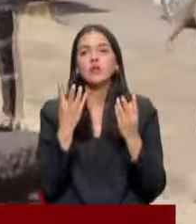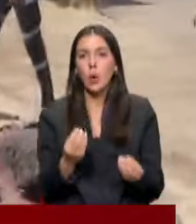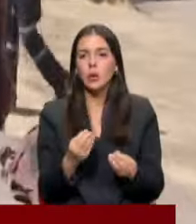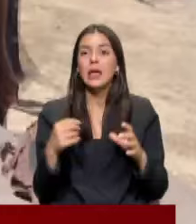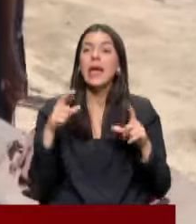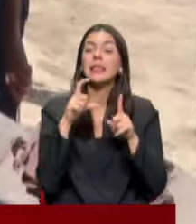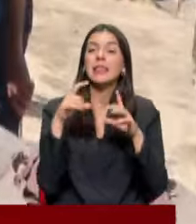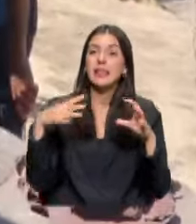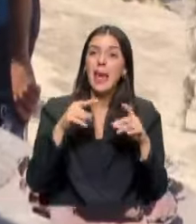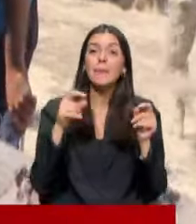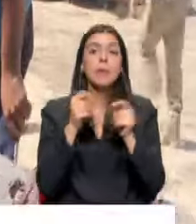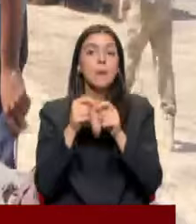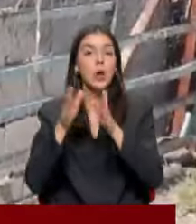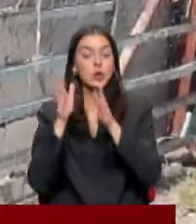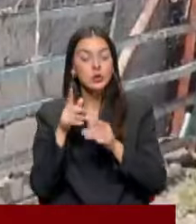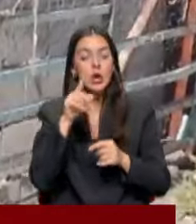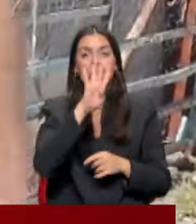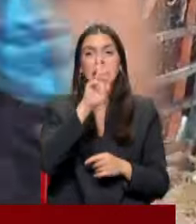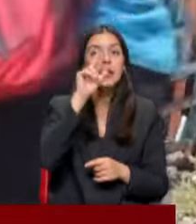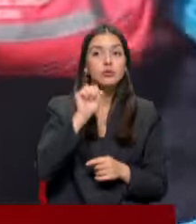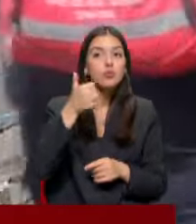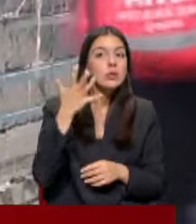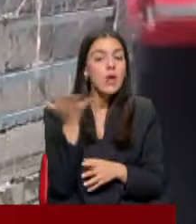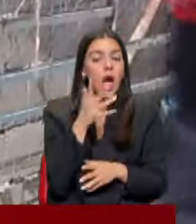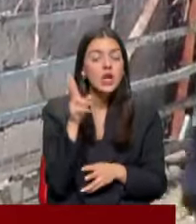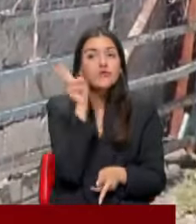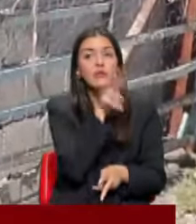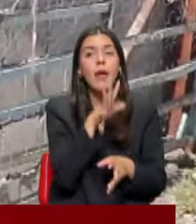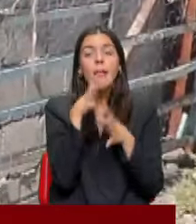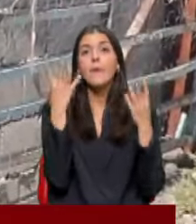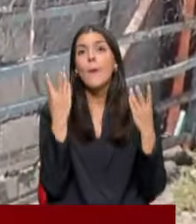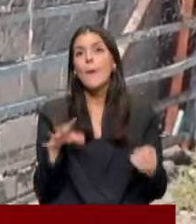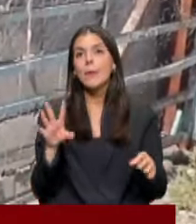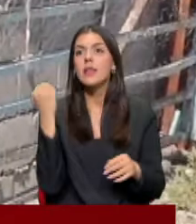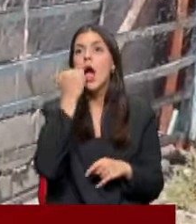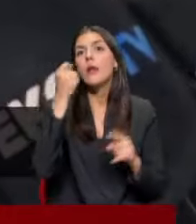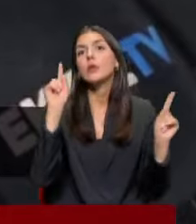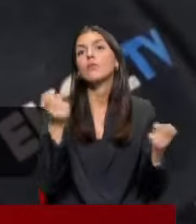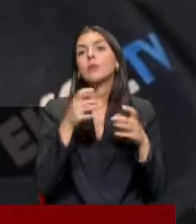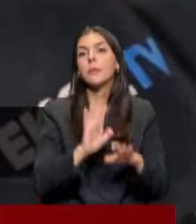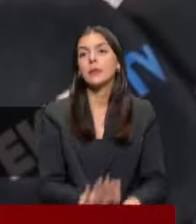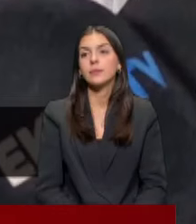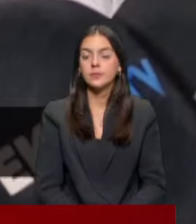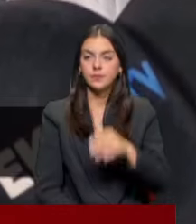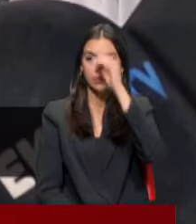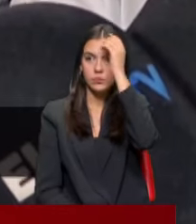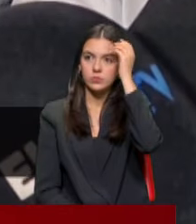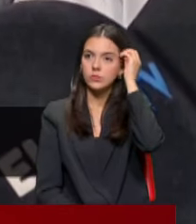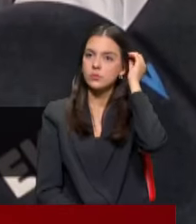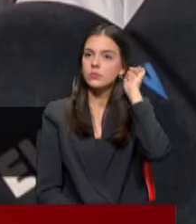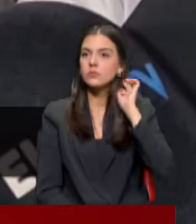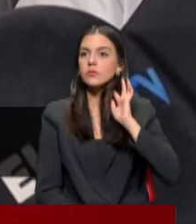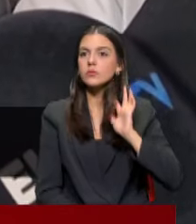Diyarbakır Barosu. Çünkü 47. günde de cinayet aydınlatılamadı, katil bulunamadı. Öldüren kişi tespit